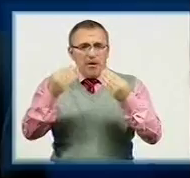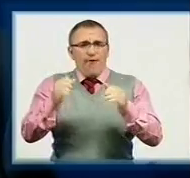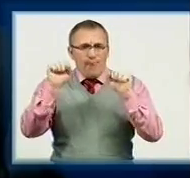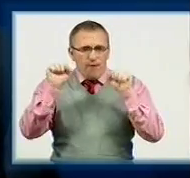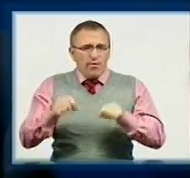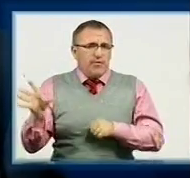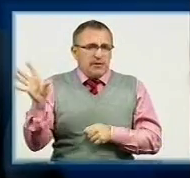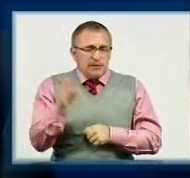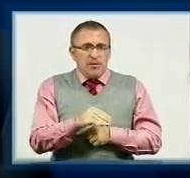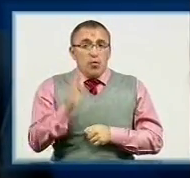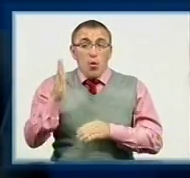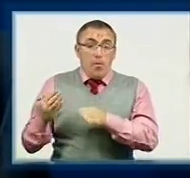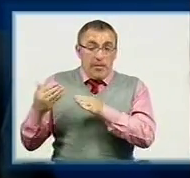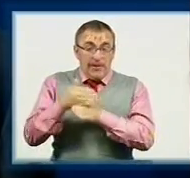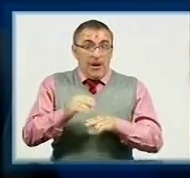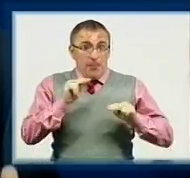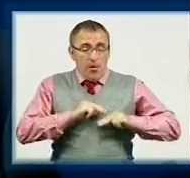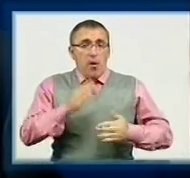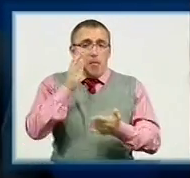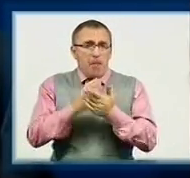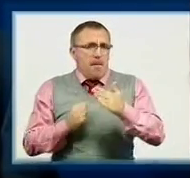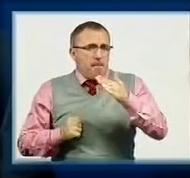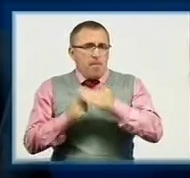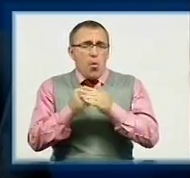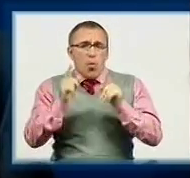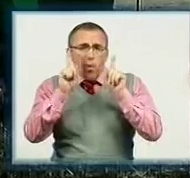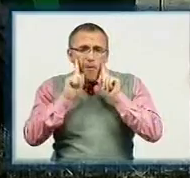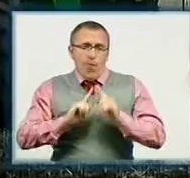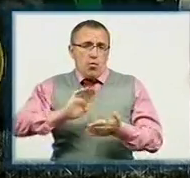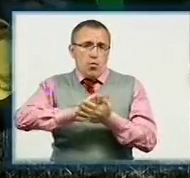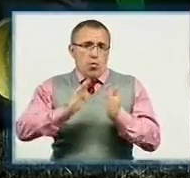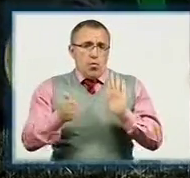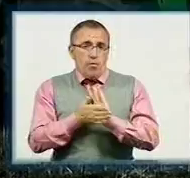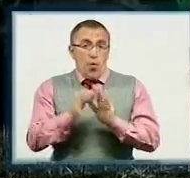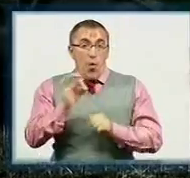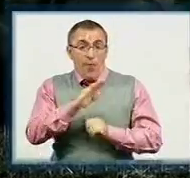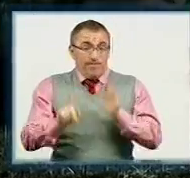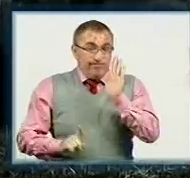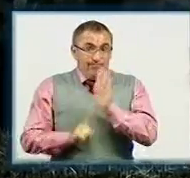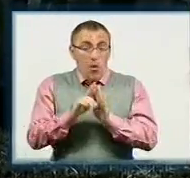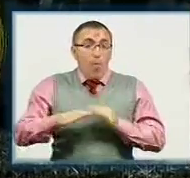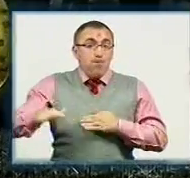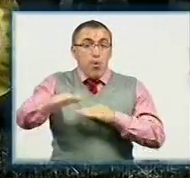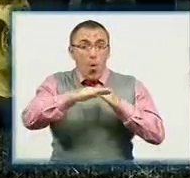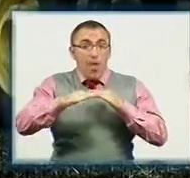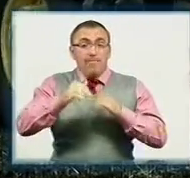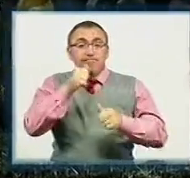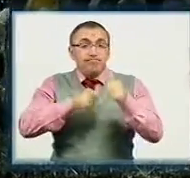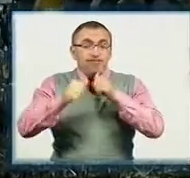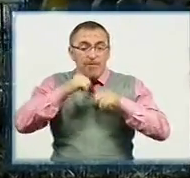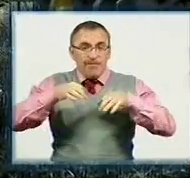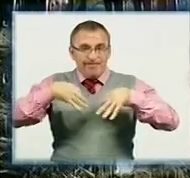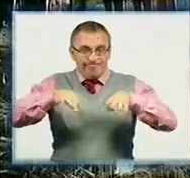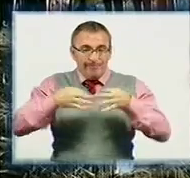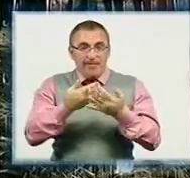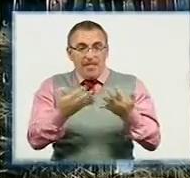той, хто прийде до нас працювати, мав максимально комфортні умови. Після офіційного старту на полі випробовували техніку. Тут копали,